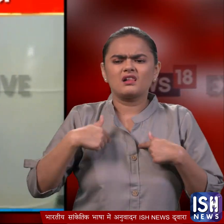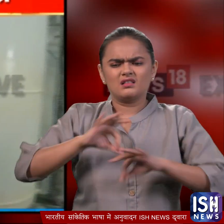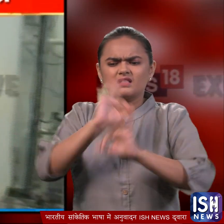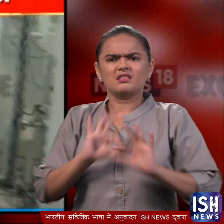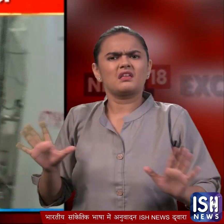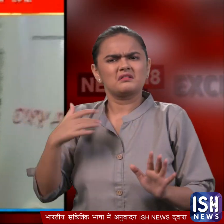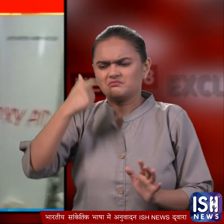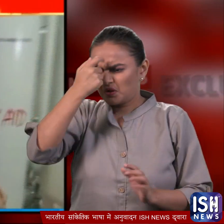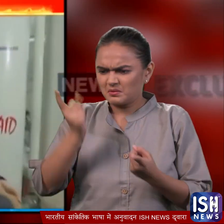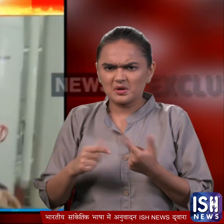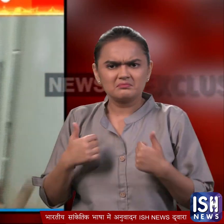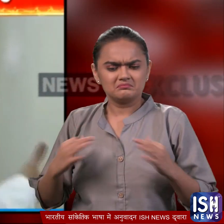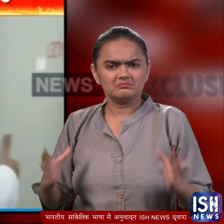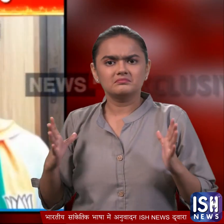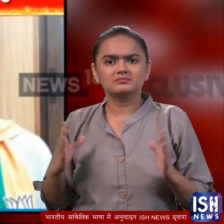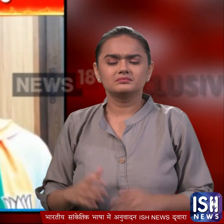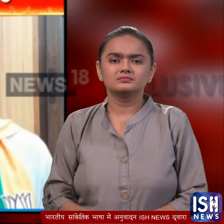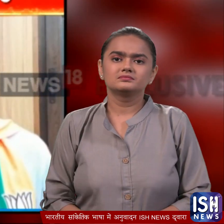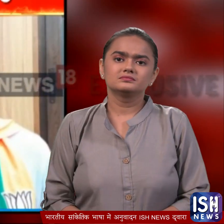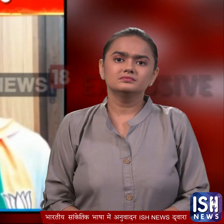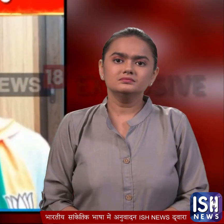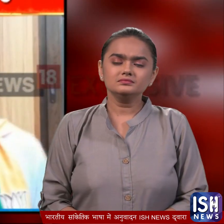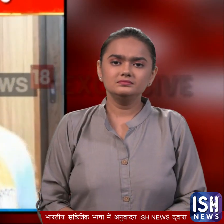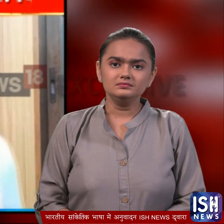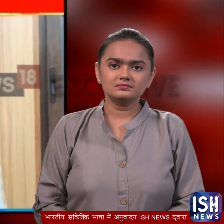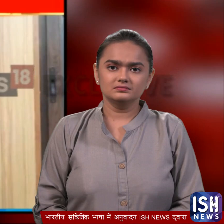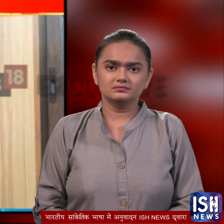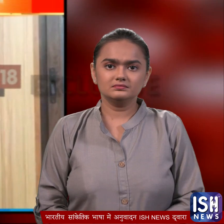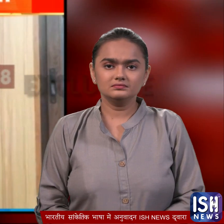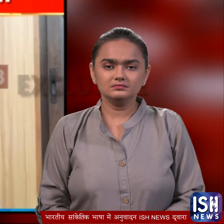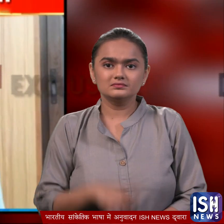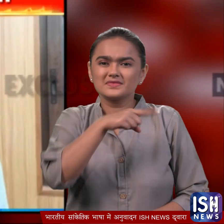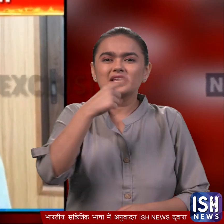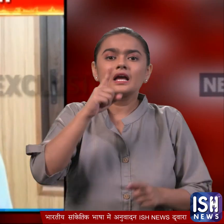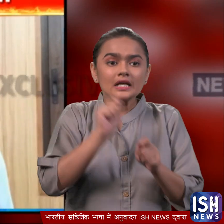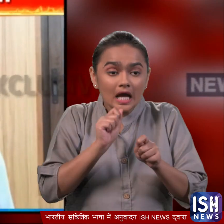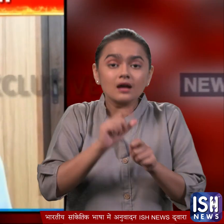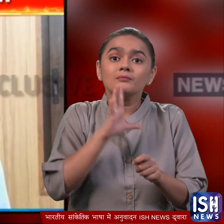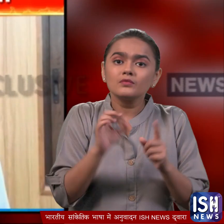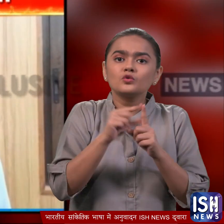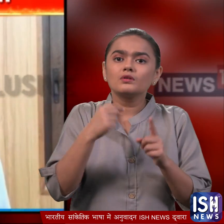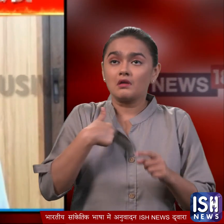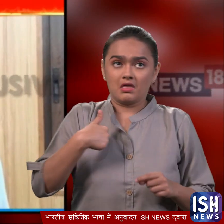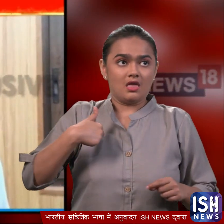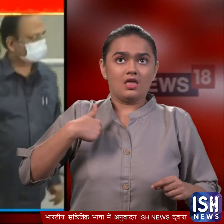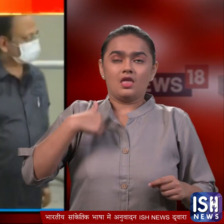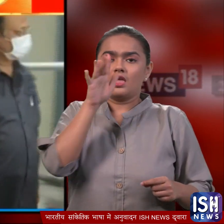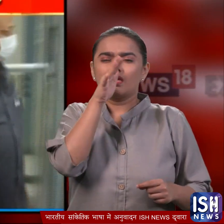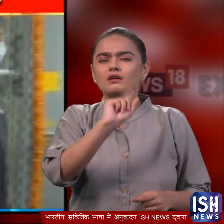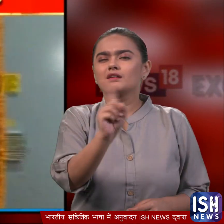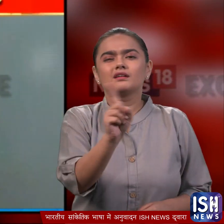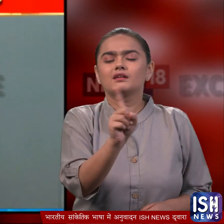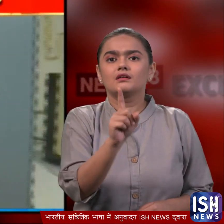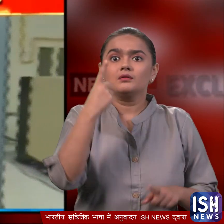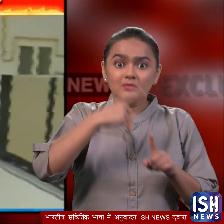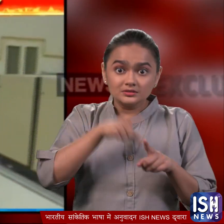फिर आई तो दिल्ली पूरी तरह तैयार होगी। अरविंद केजरीवाल जी, भ्रम की राजनीति ना कीजिए, कुछ काम कीजिए, झूठा क्रेडिट मत लीजिए। पहले